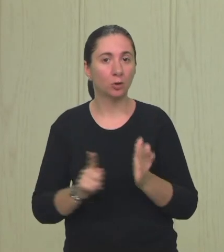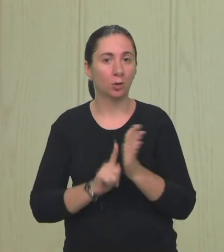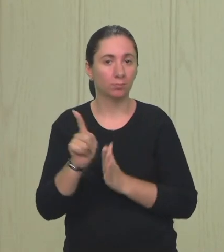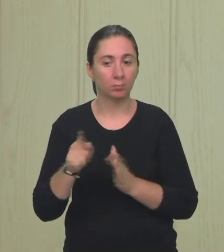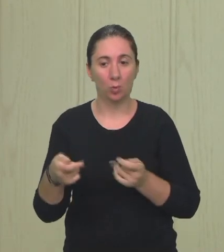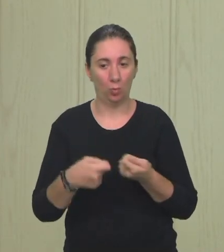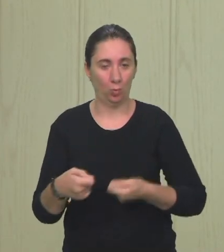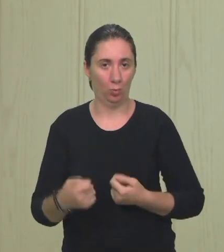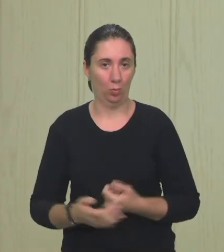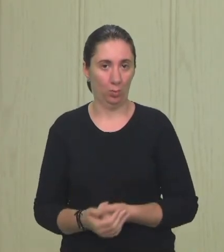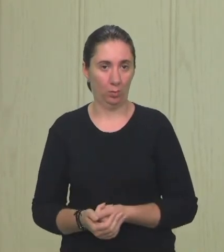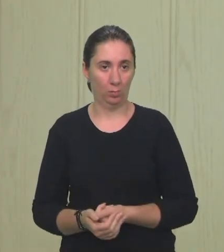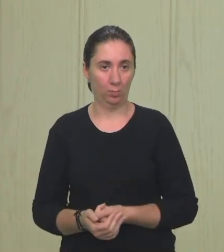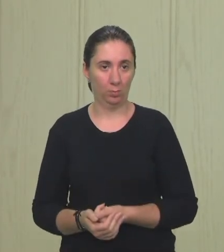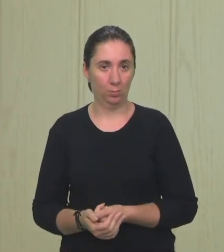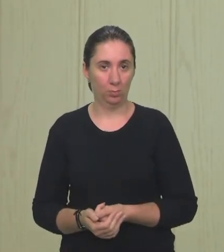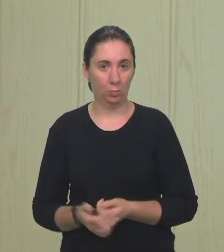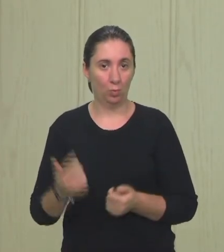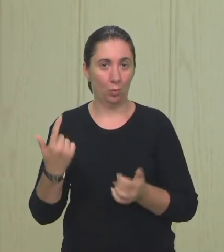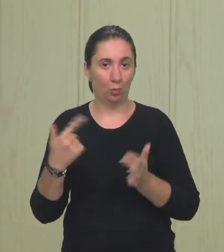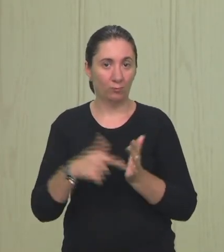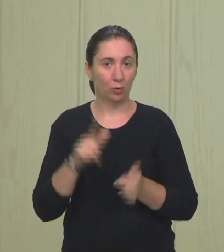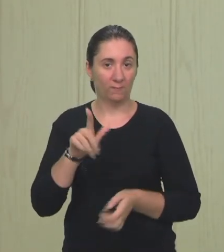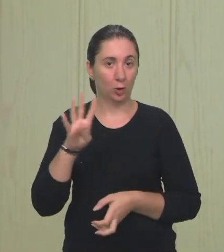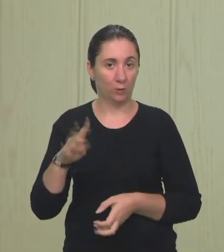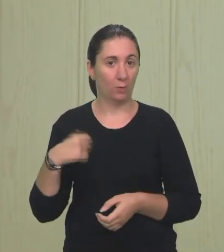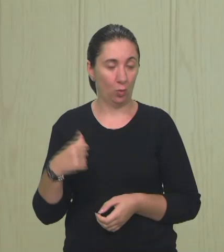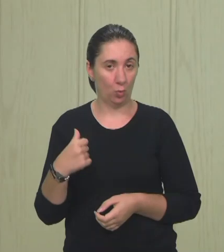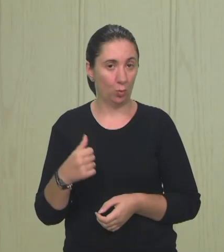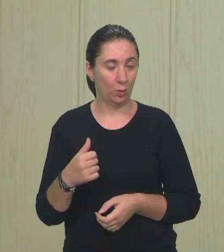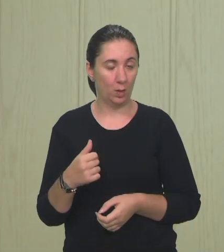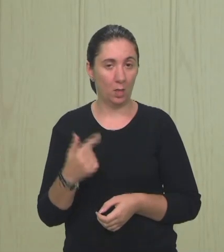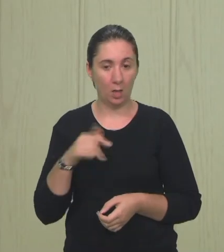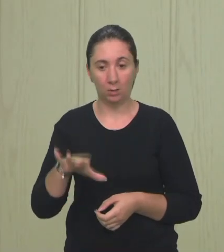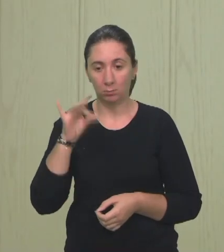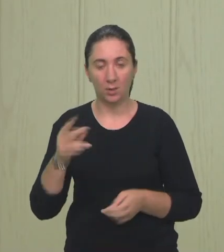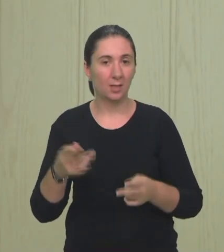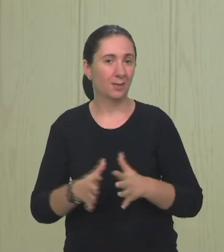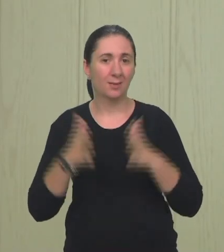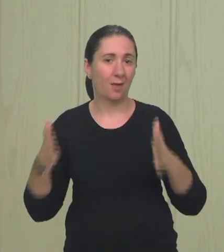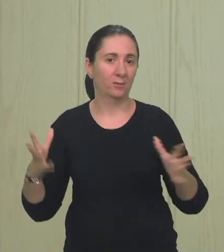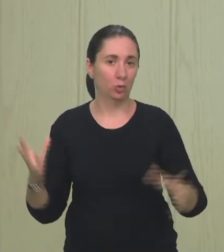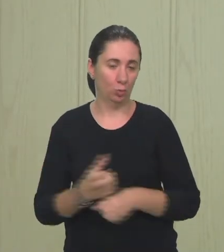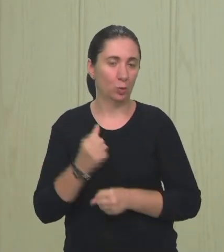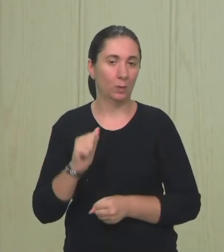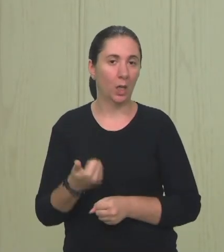postignuća udruge? U 2024. godini svakako najveći uspjeh